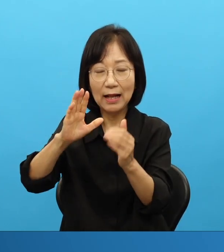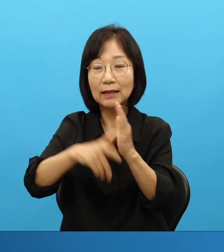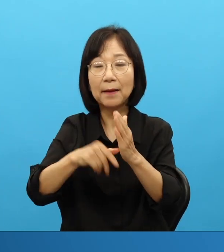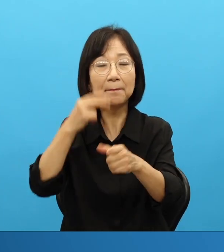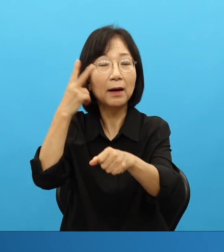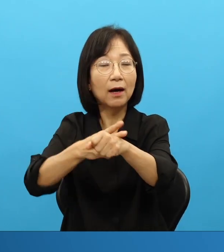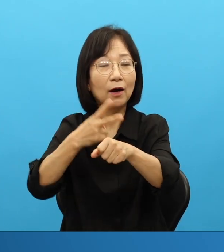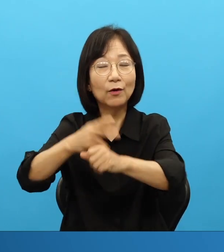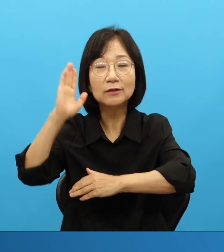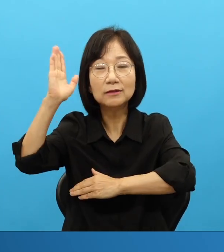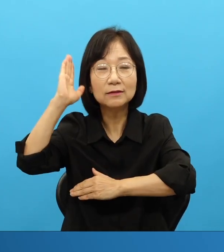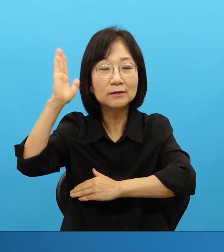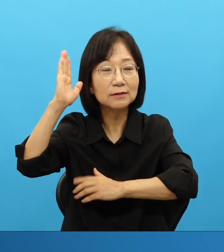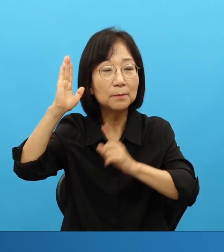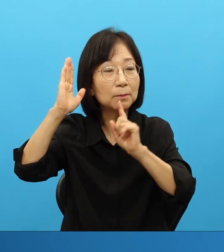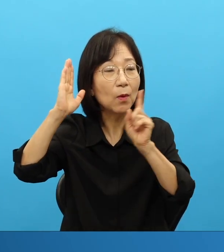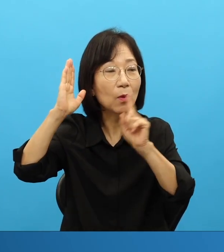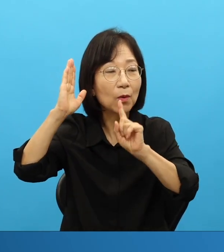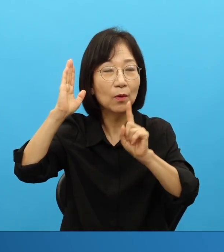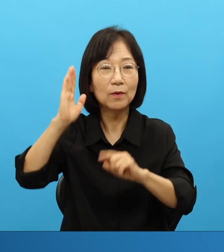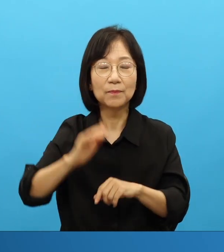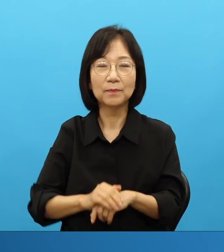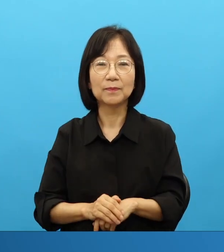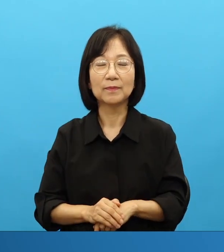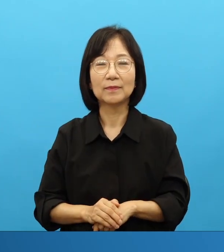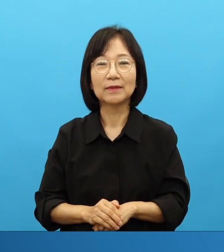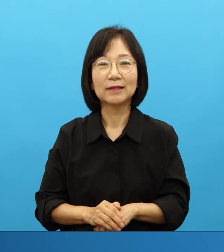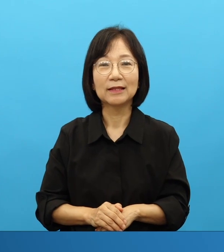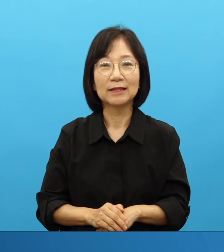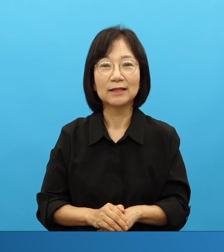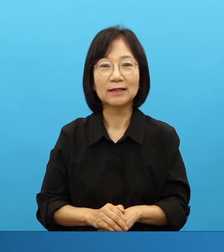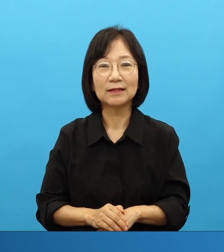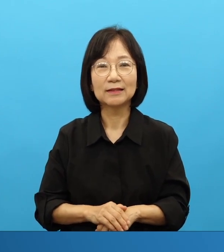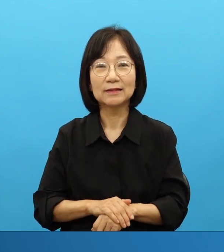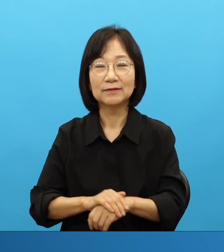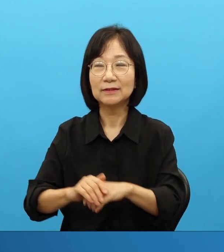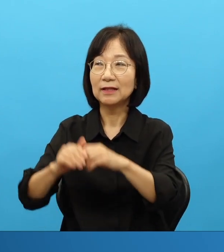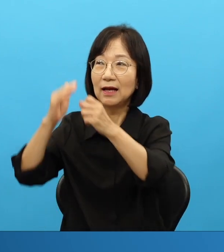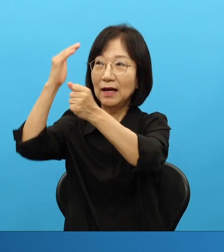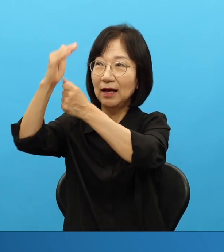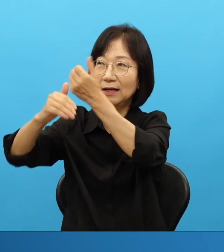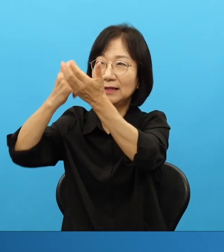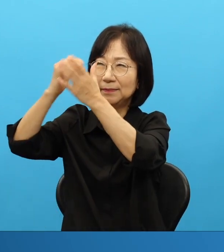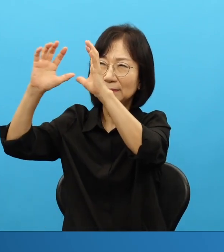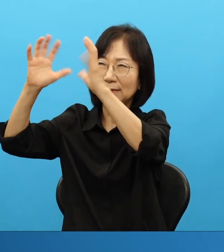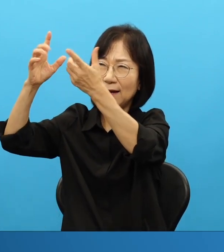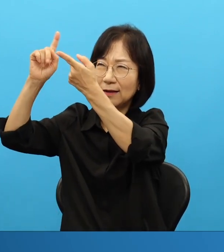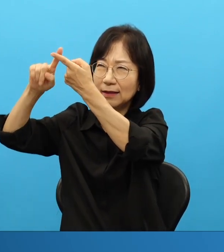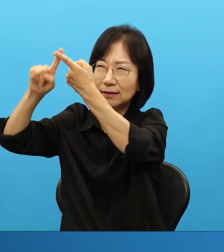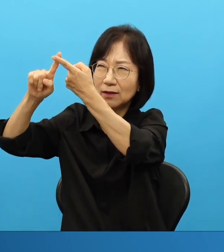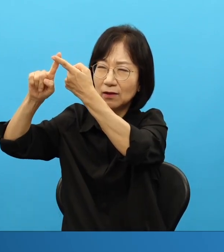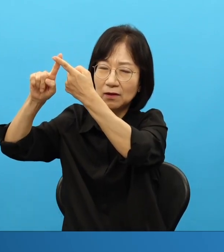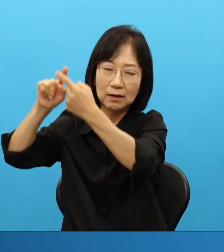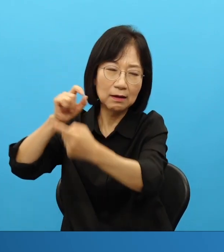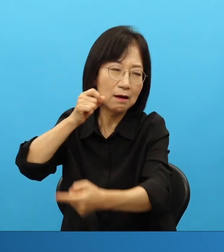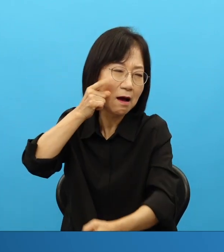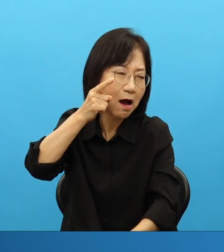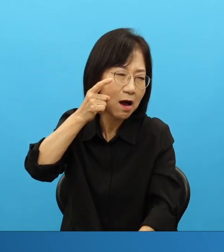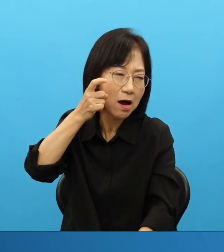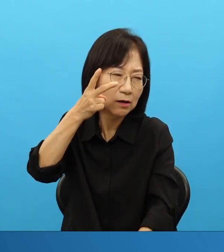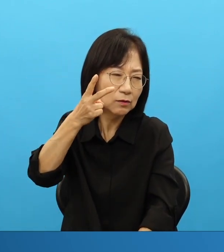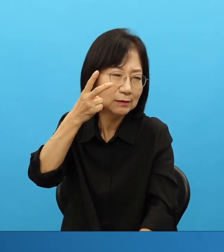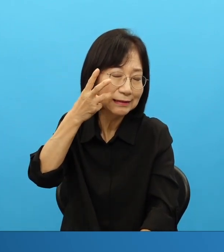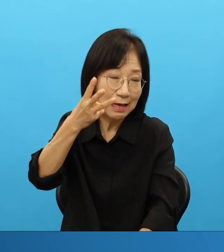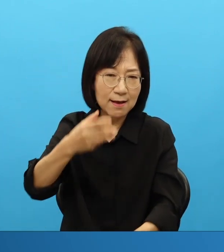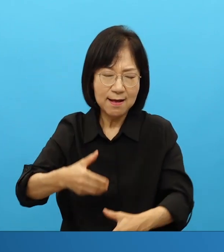say at that time? 하나님 나라에 대하여 석 달 동안을 담대히 설명했다. It says he boldly